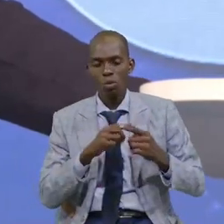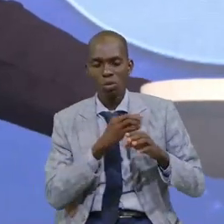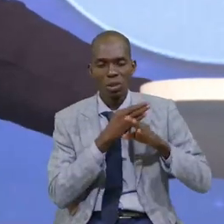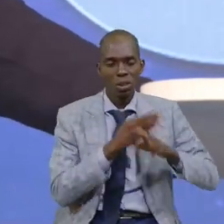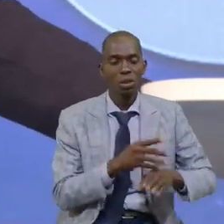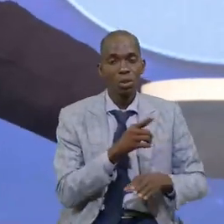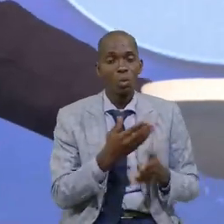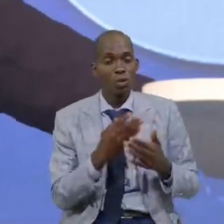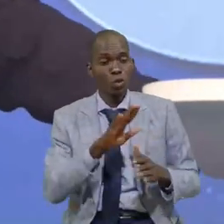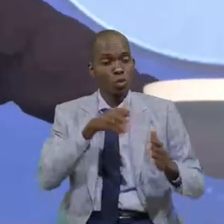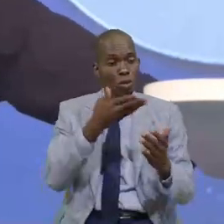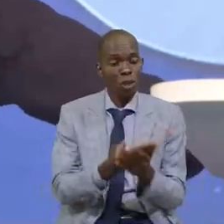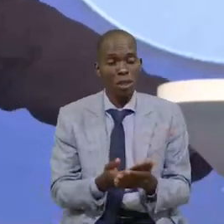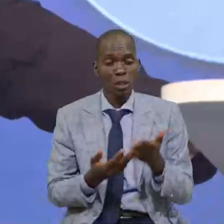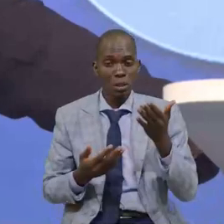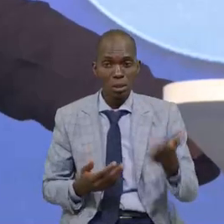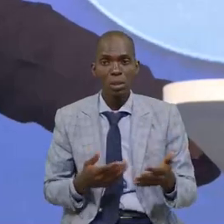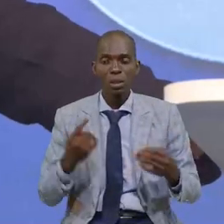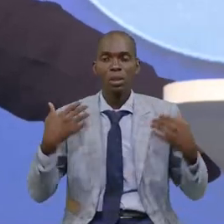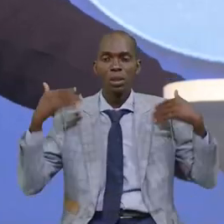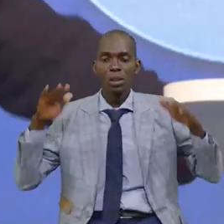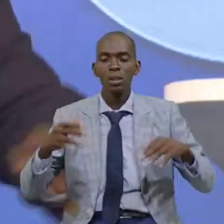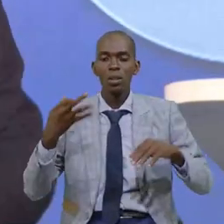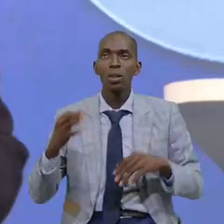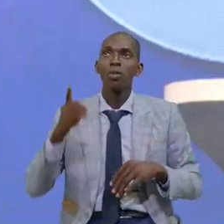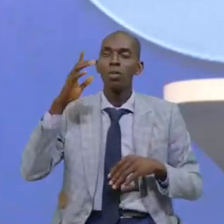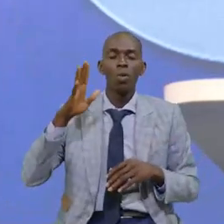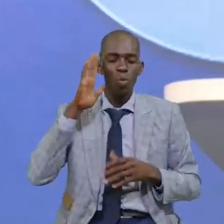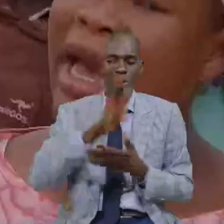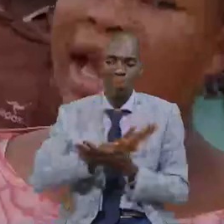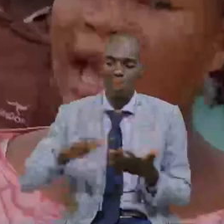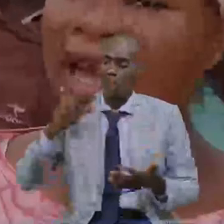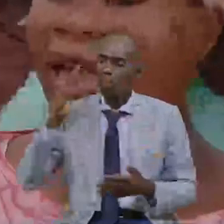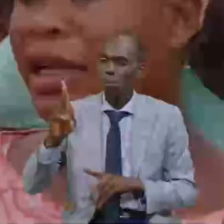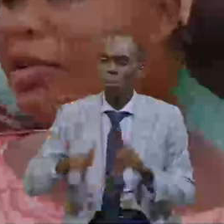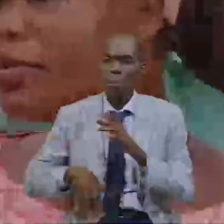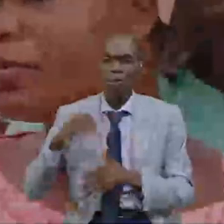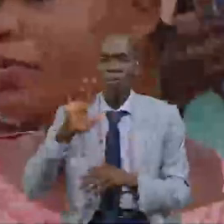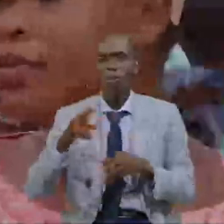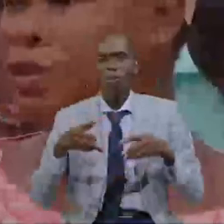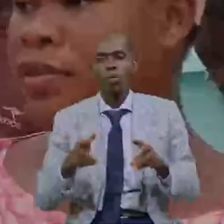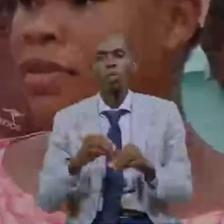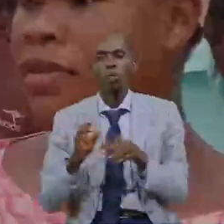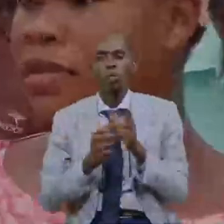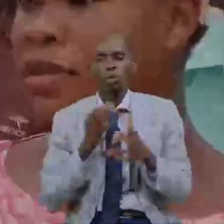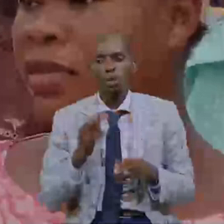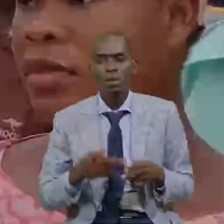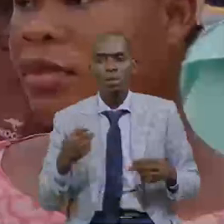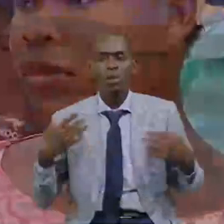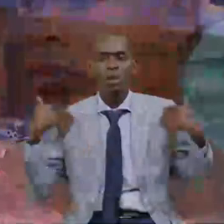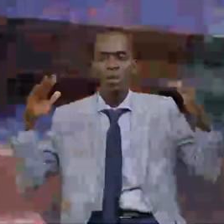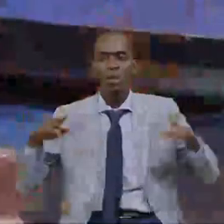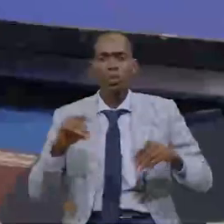là-bas. Avant que vous n'arriviez là-bas, les anges de Dieu vont les balayer de votre chemin. Les